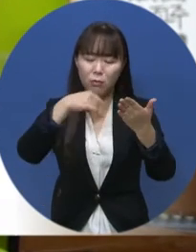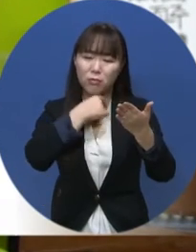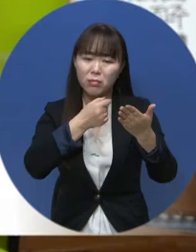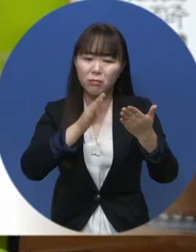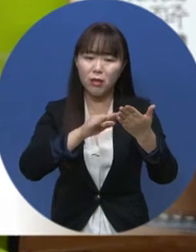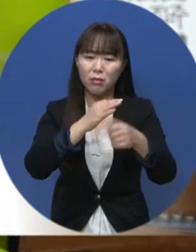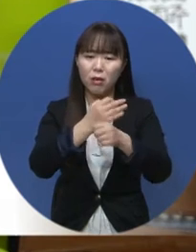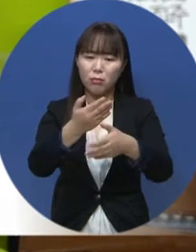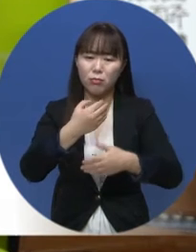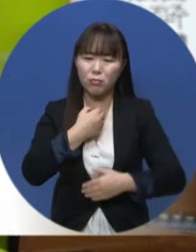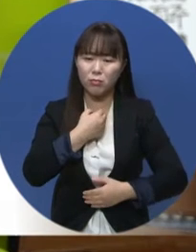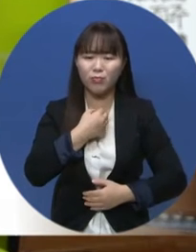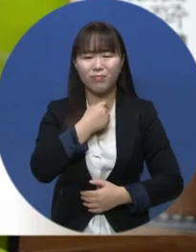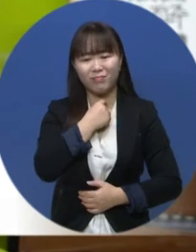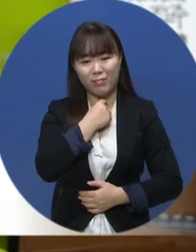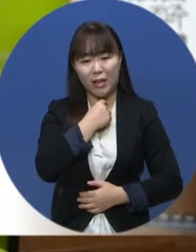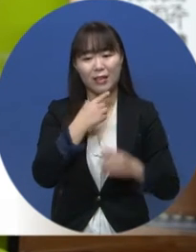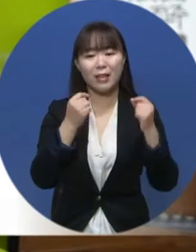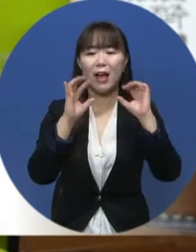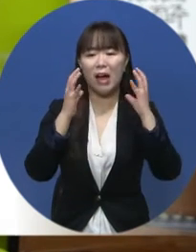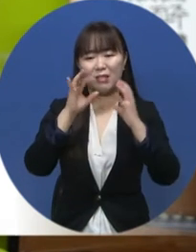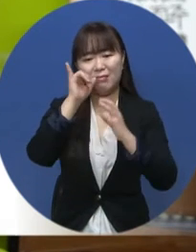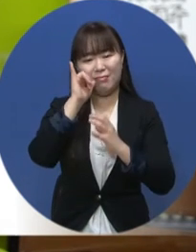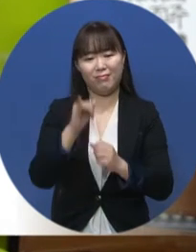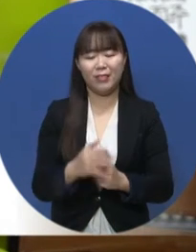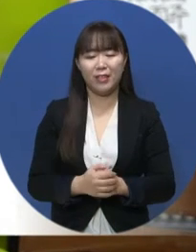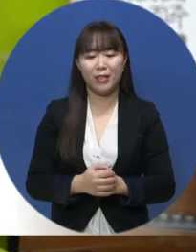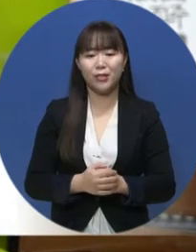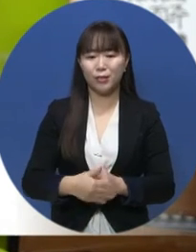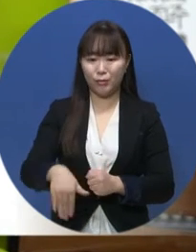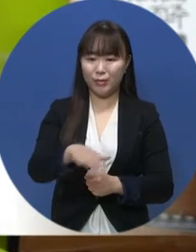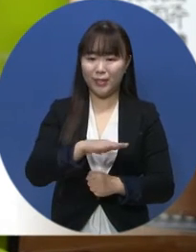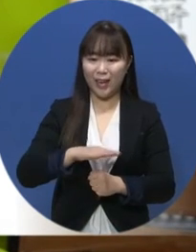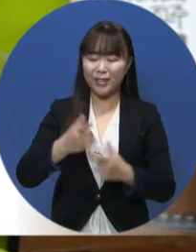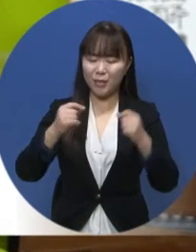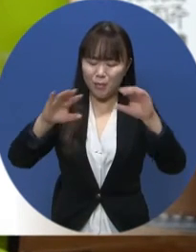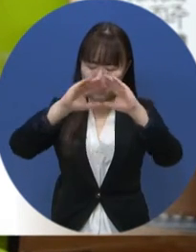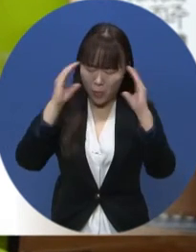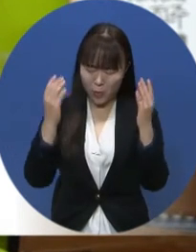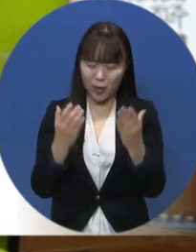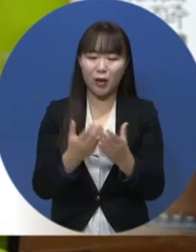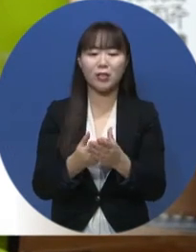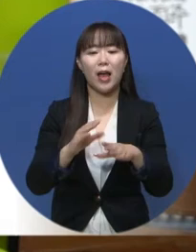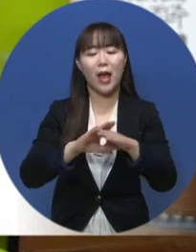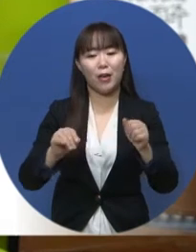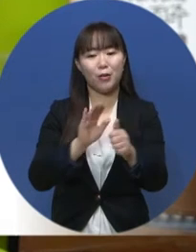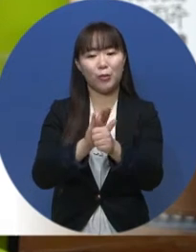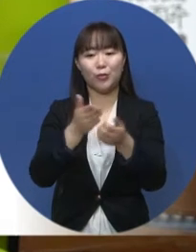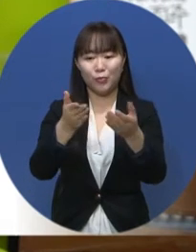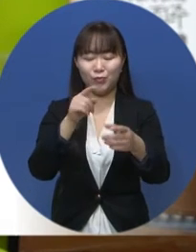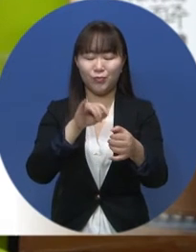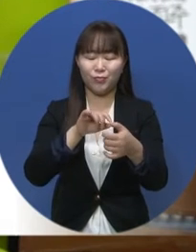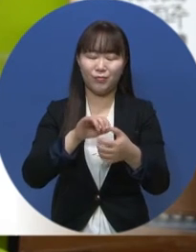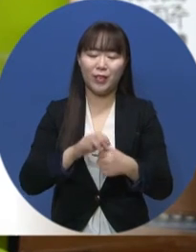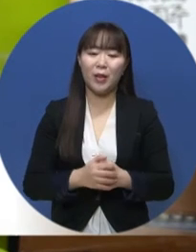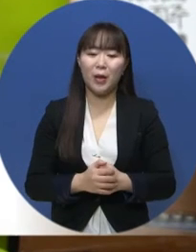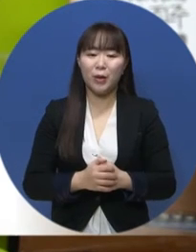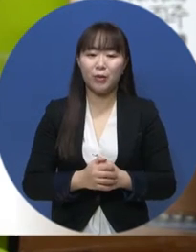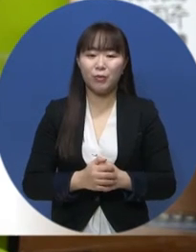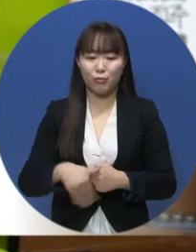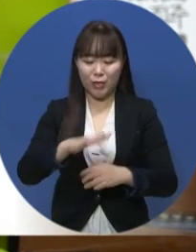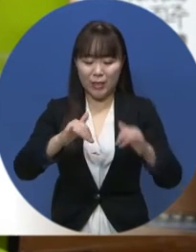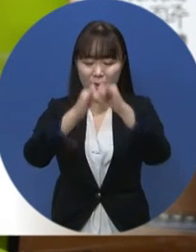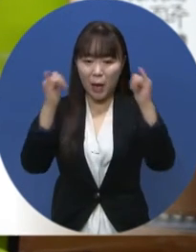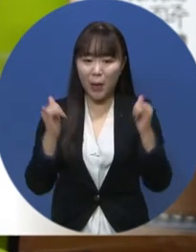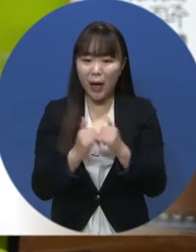책을 좀 사 주면 안되겠냐고 이런 아이들도 있습니다 그래서 저희가 그 모든 것들을 다 하 해결을 해주고 있습니다 저는 우리 사회가